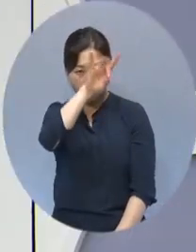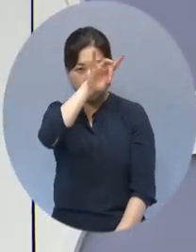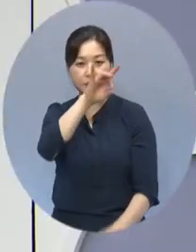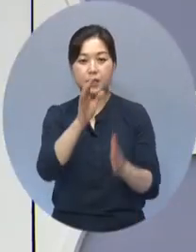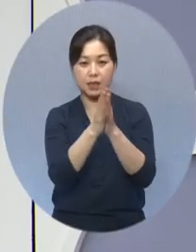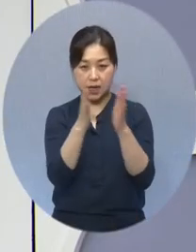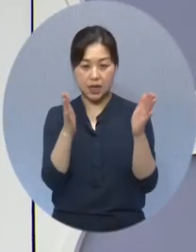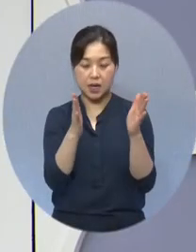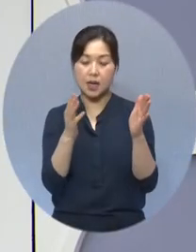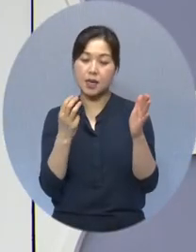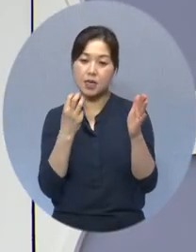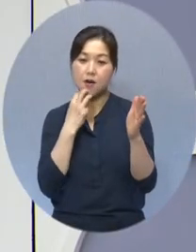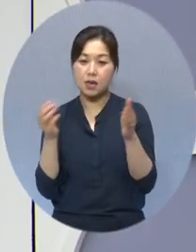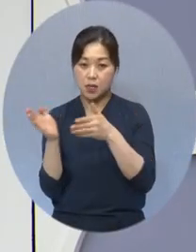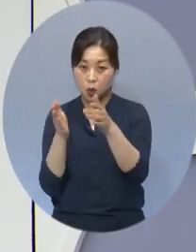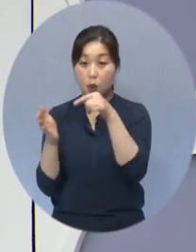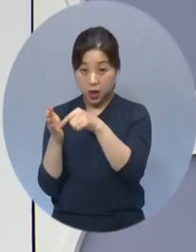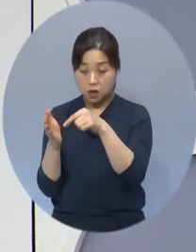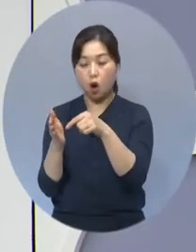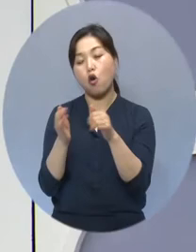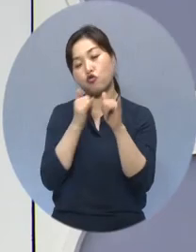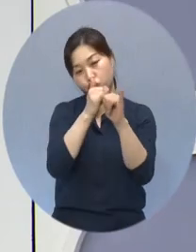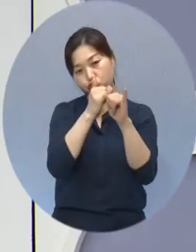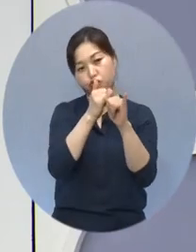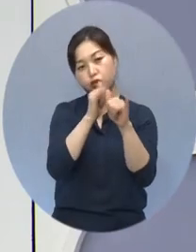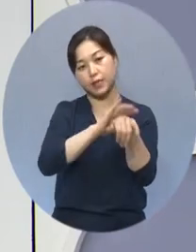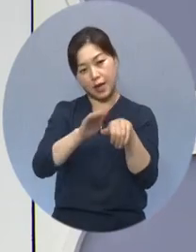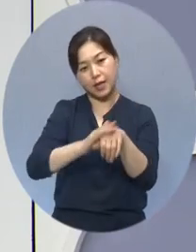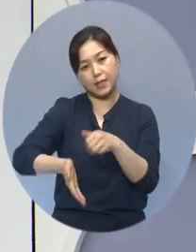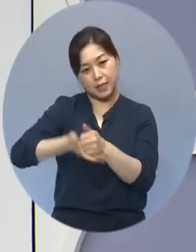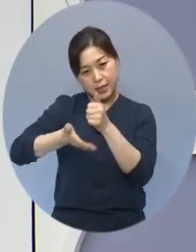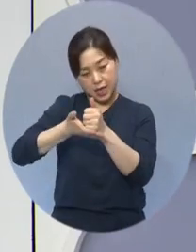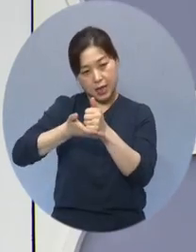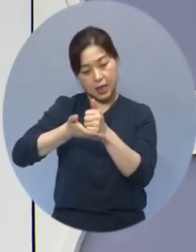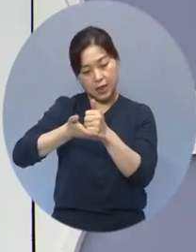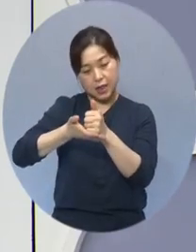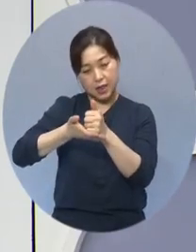시행해서 경기도로부터 이제 우수 사례로 선정이 되어서